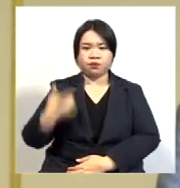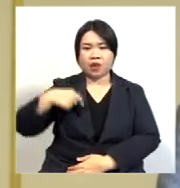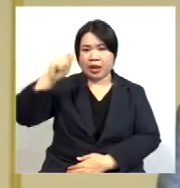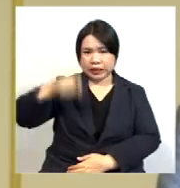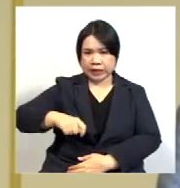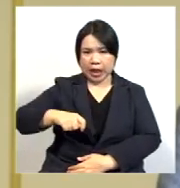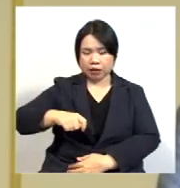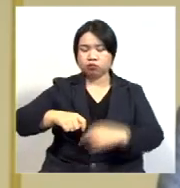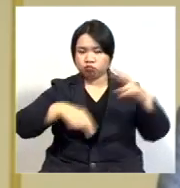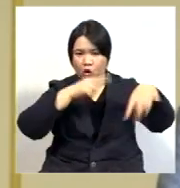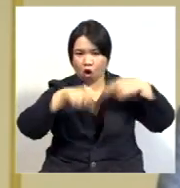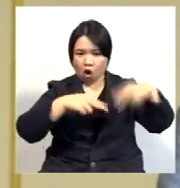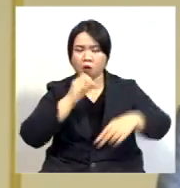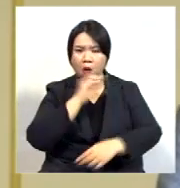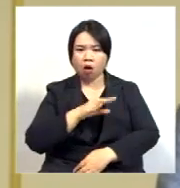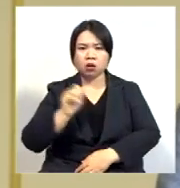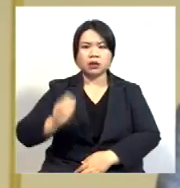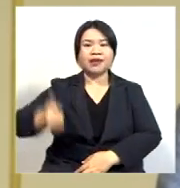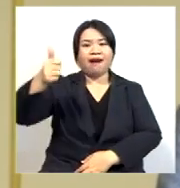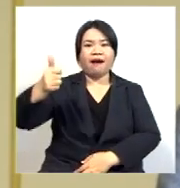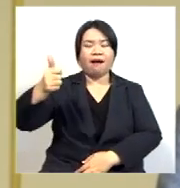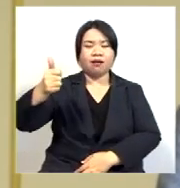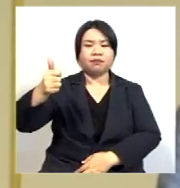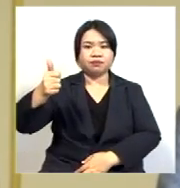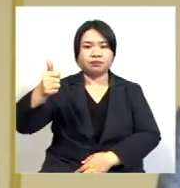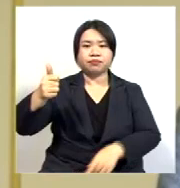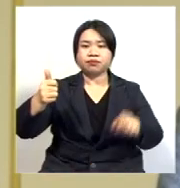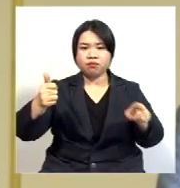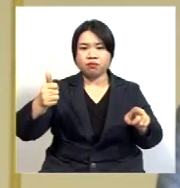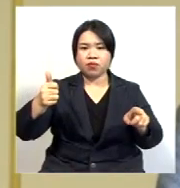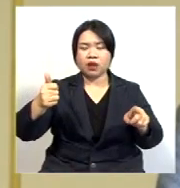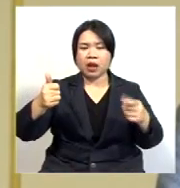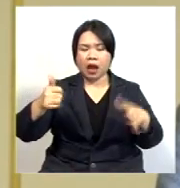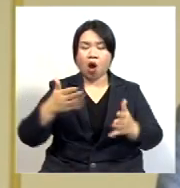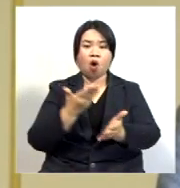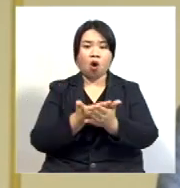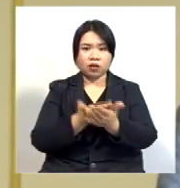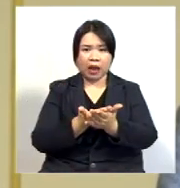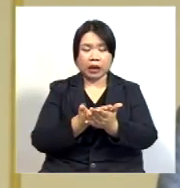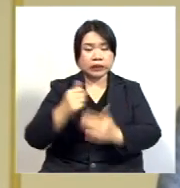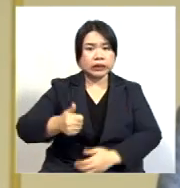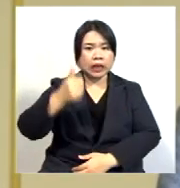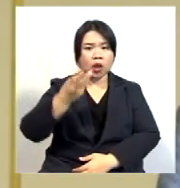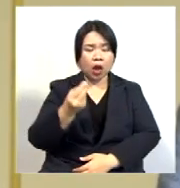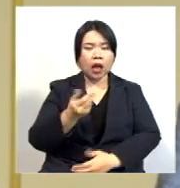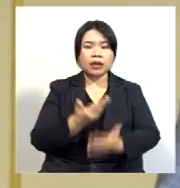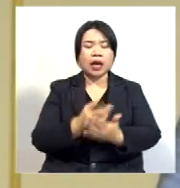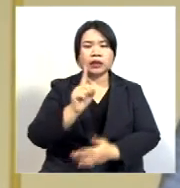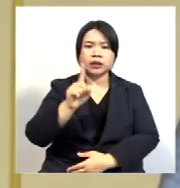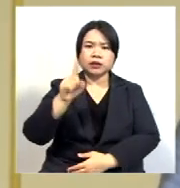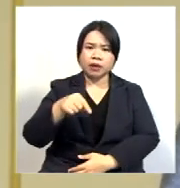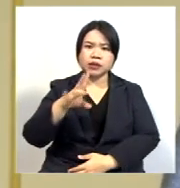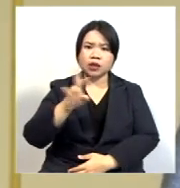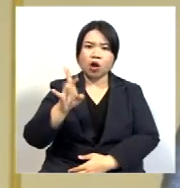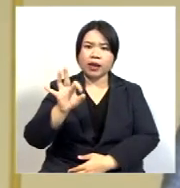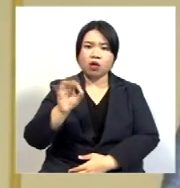คำวินิจฉัยให้ BEM ชนะนะครับแล้วก็เป็นมูลค่านะครับที่ชนะเนี่ยเงินต้น 1,790 ล้